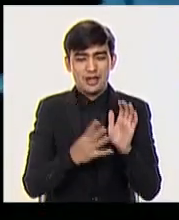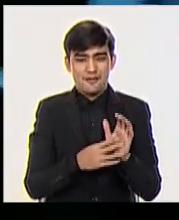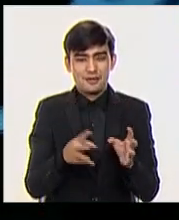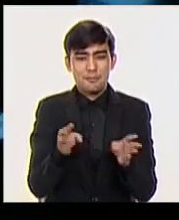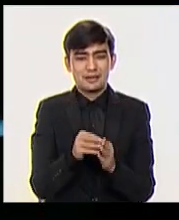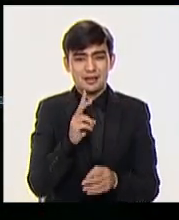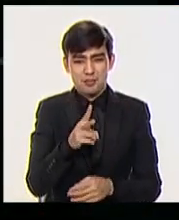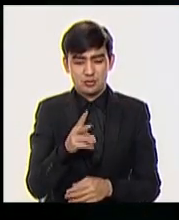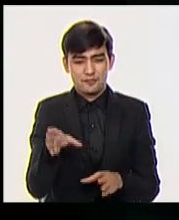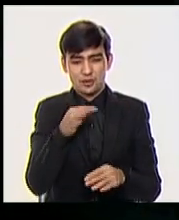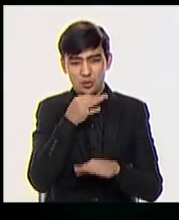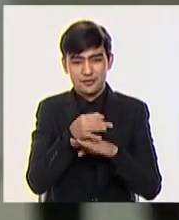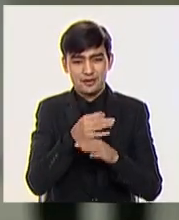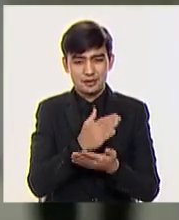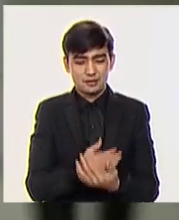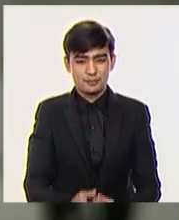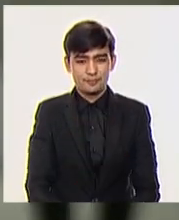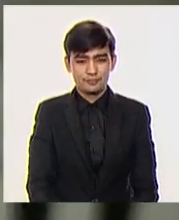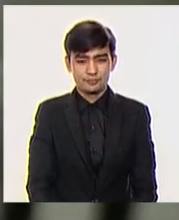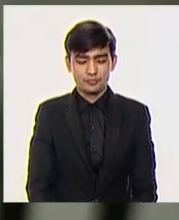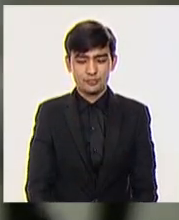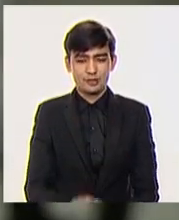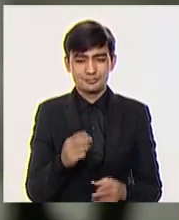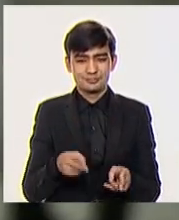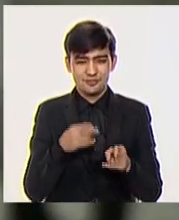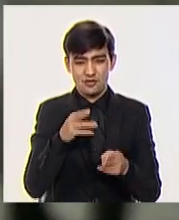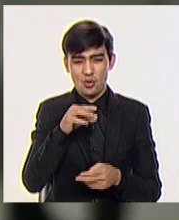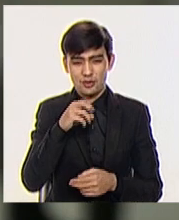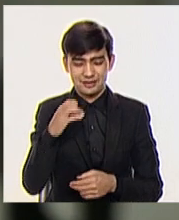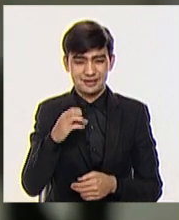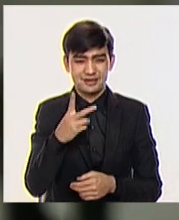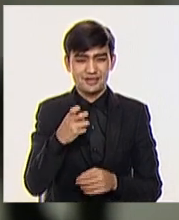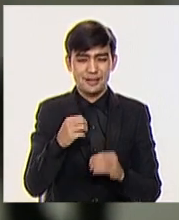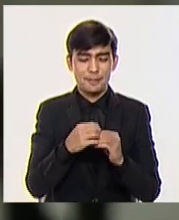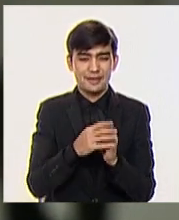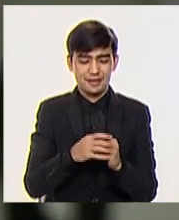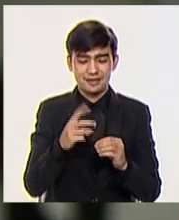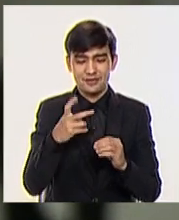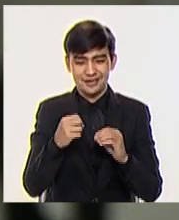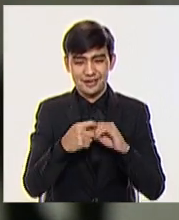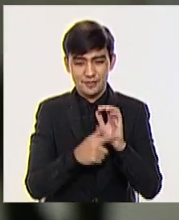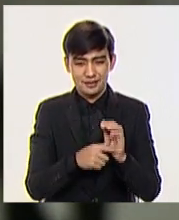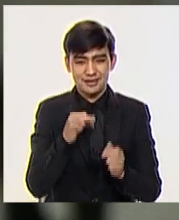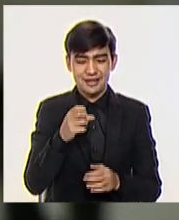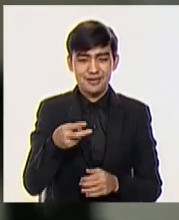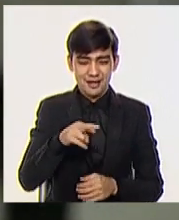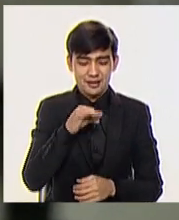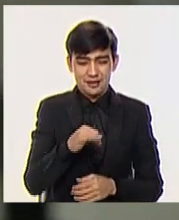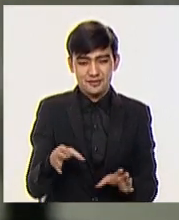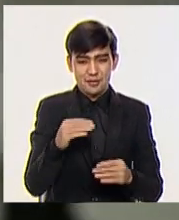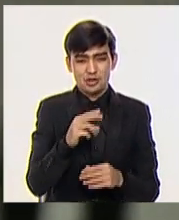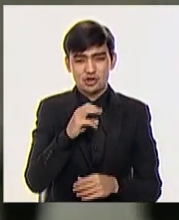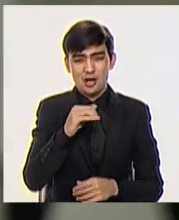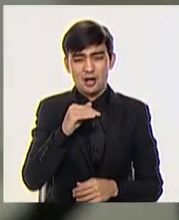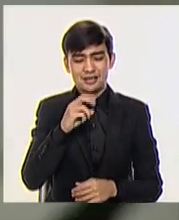байласы жауап беріп жатыр. Қылмыстық кодекстің 217 бабының 3 бөлігі 2 тармағымен сотқа берілген Жақсыбаевқа,